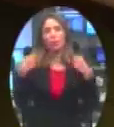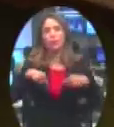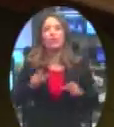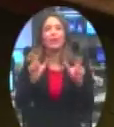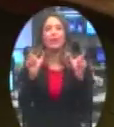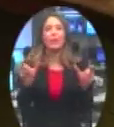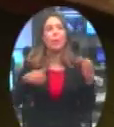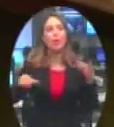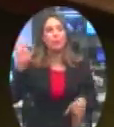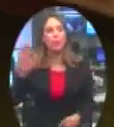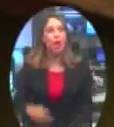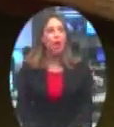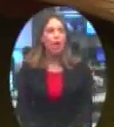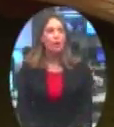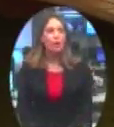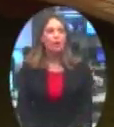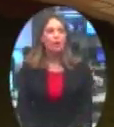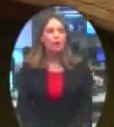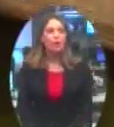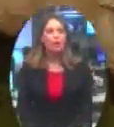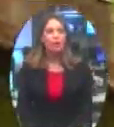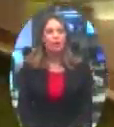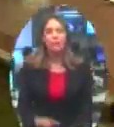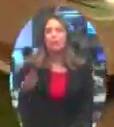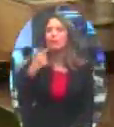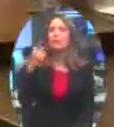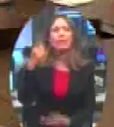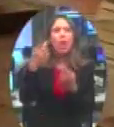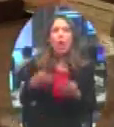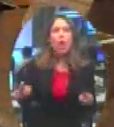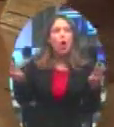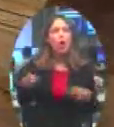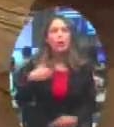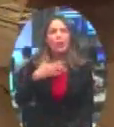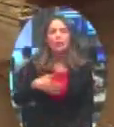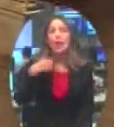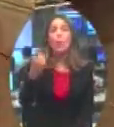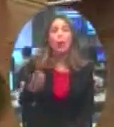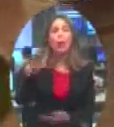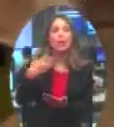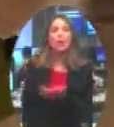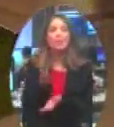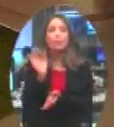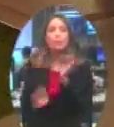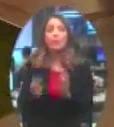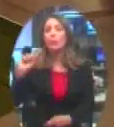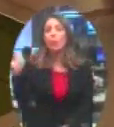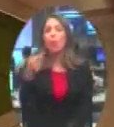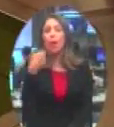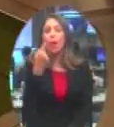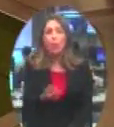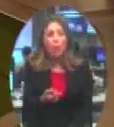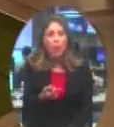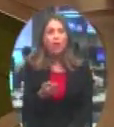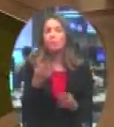לא, אדוני, זה לא יכול להיות! אני רוצה לומר לך שכל היועצים המשפטיים אמרו שהנוסח הזה לא תקין.